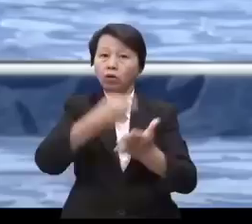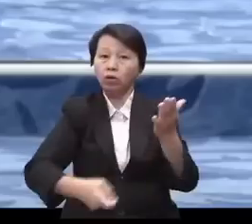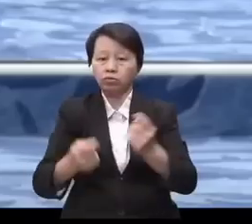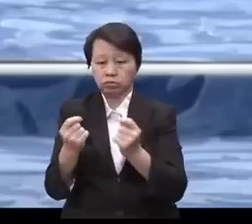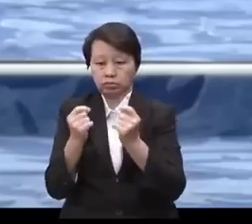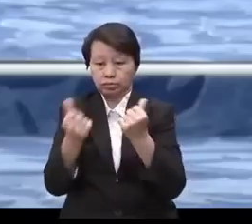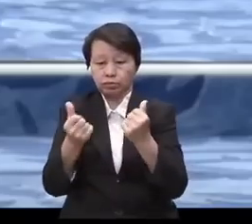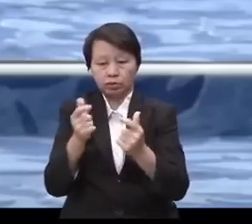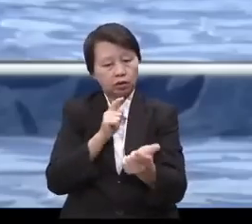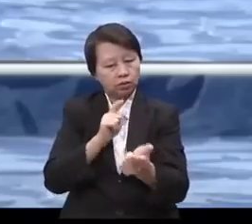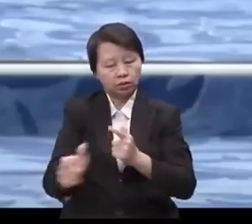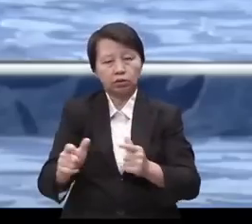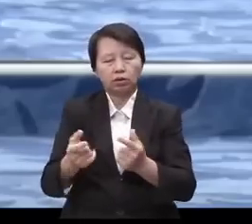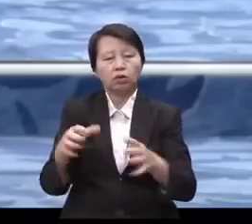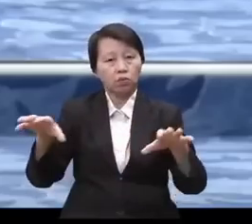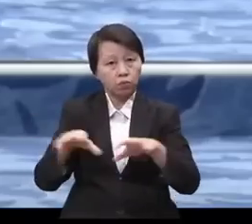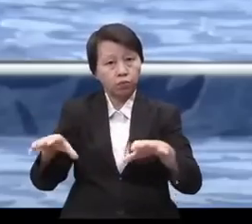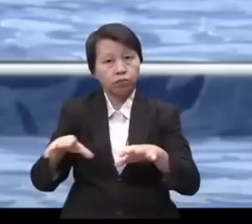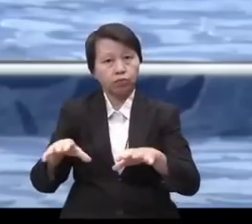segera yang telah dijalankan